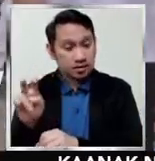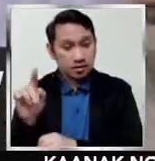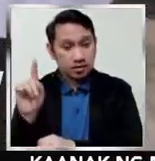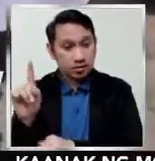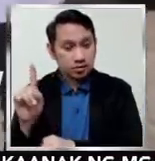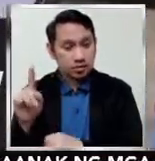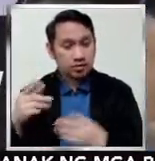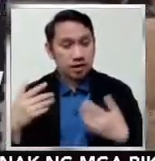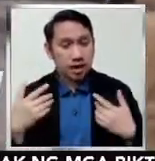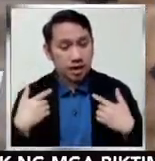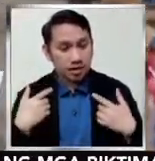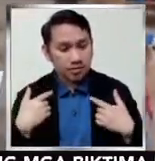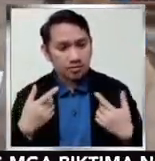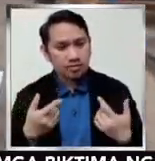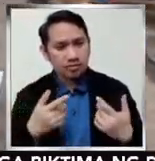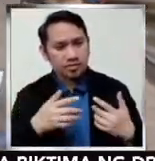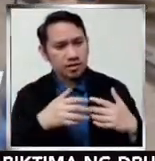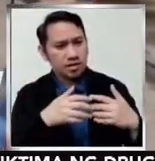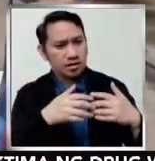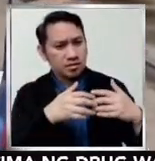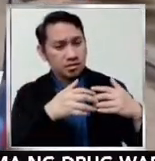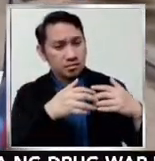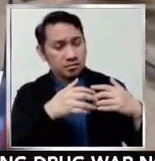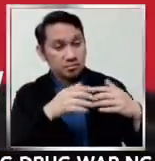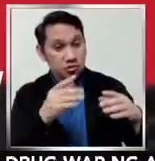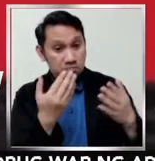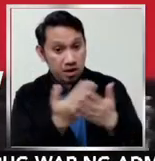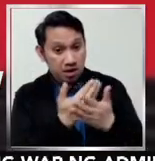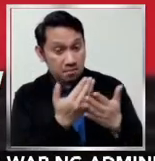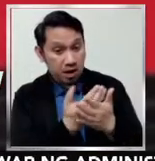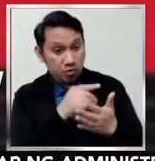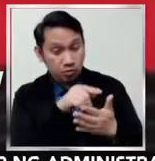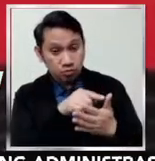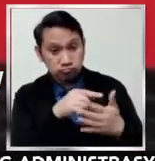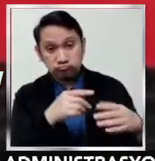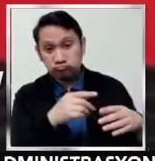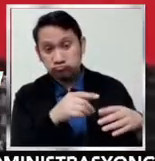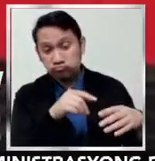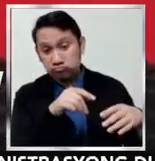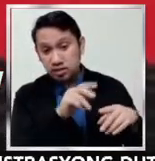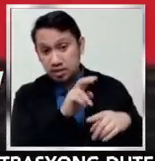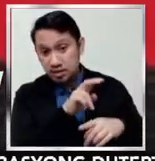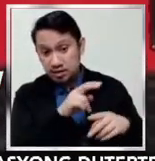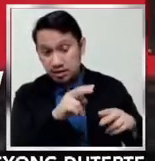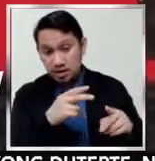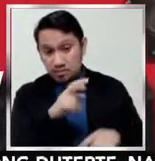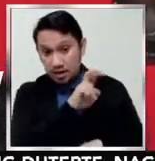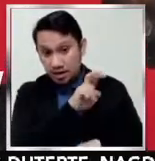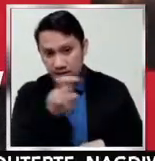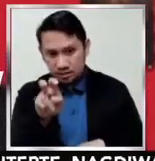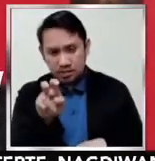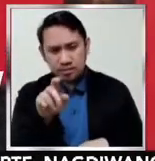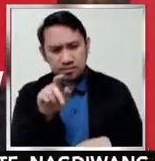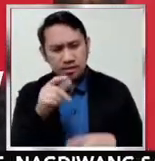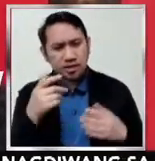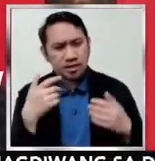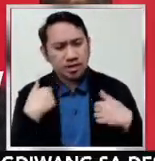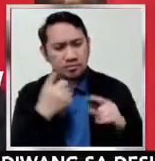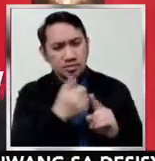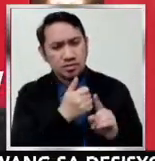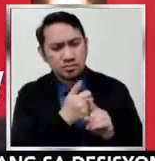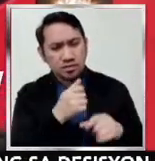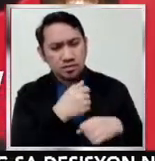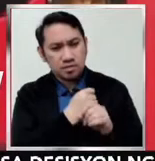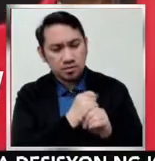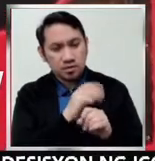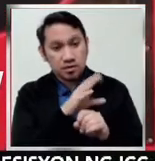human-machine interface ang baka bagong tren na makatutulong sa pag-aayos sakaling magkaaberya. Pinaganda rin ang iba pang bahagi ng tren para sa